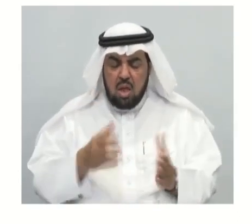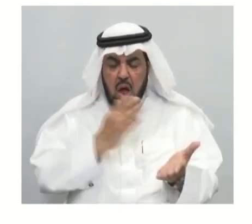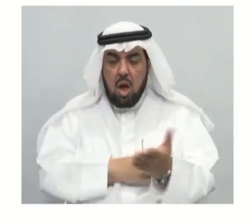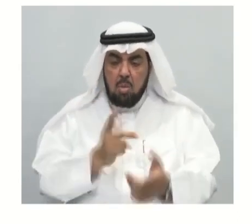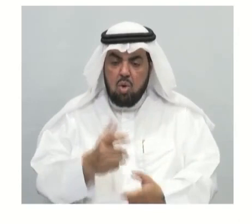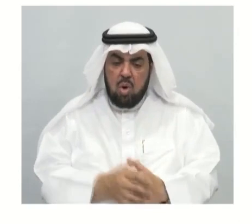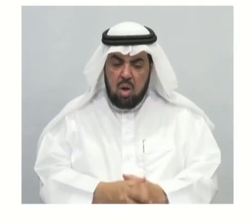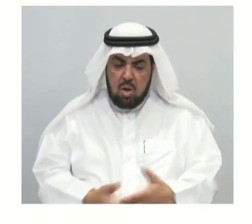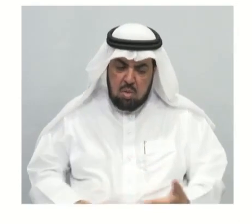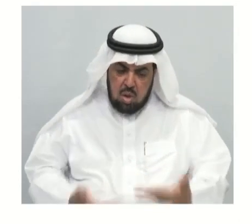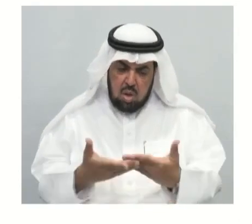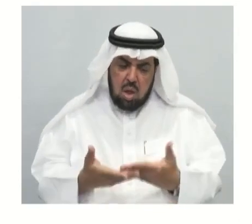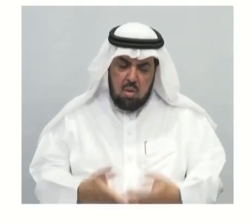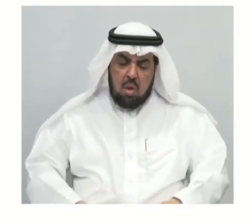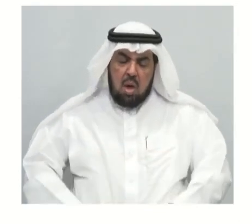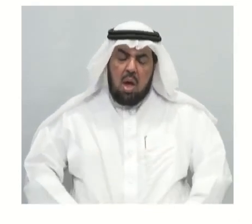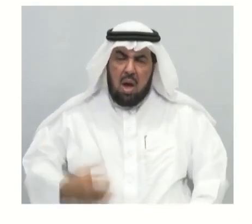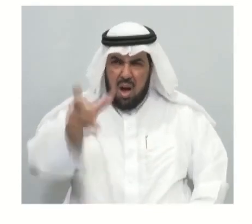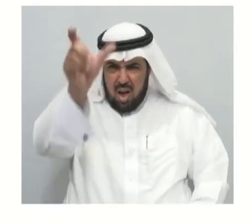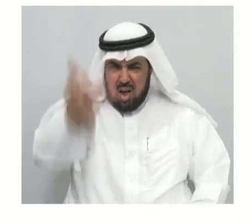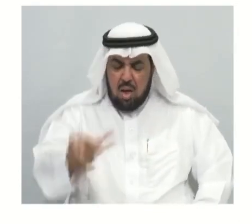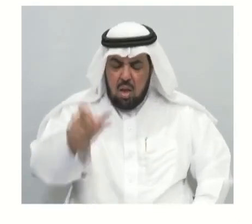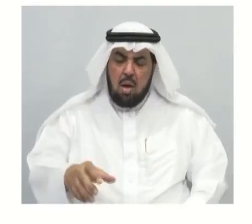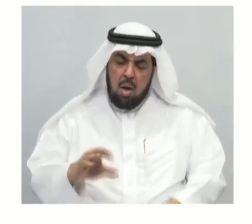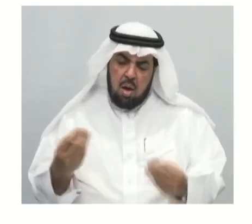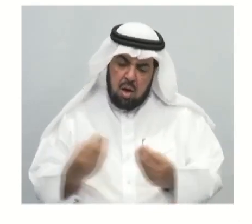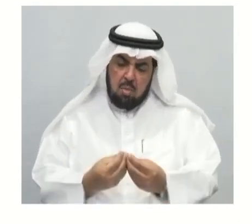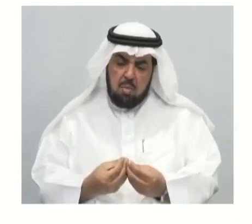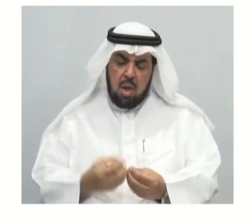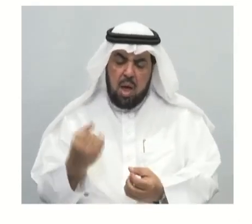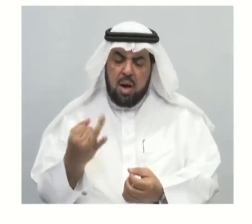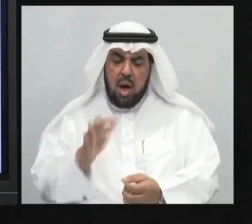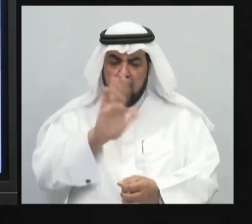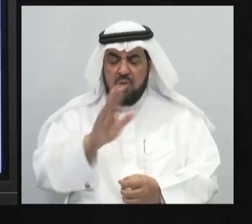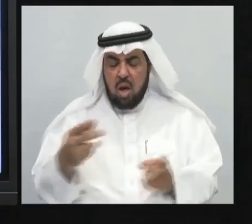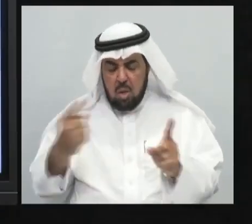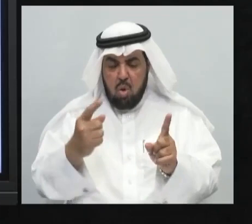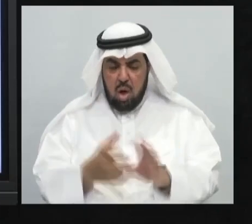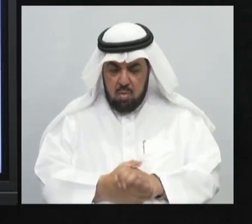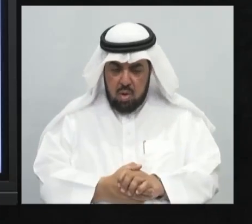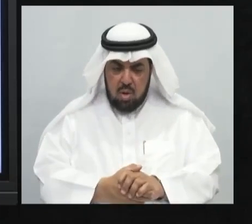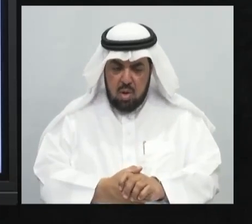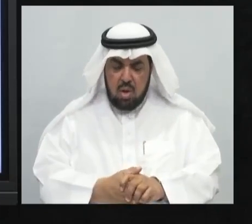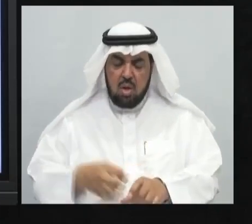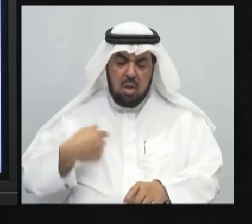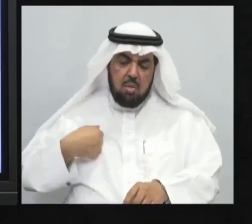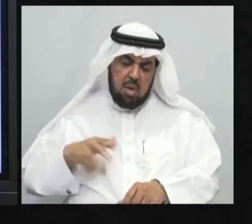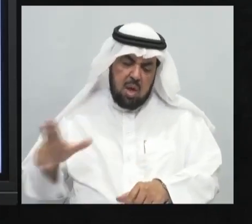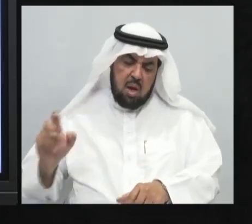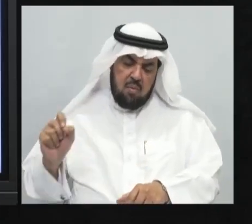يتم تقديمها عاده كقائم عناوين مع ارقام الصفحات المقابله قائمه المحتويات هي ما نسميها